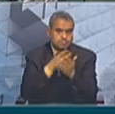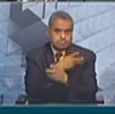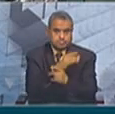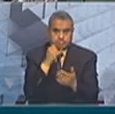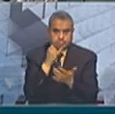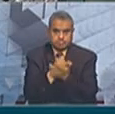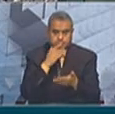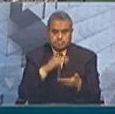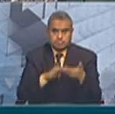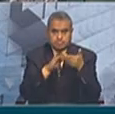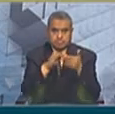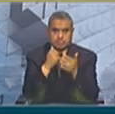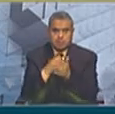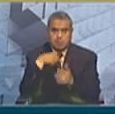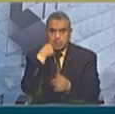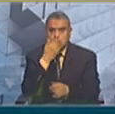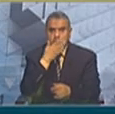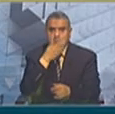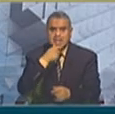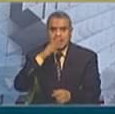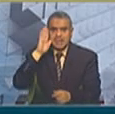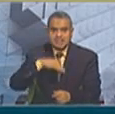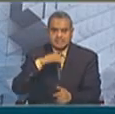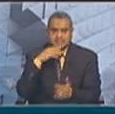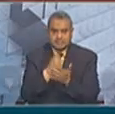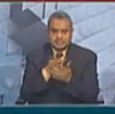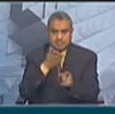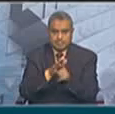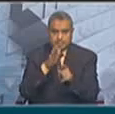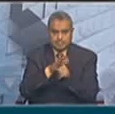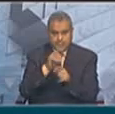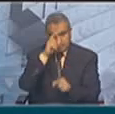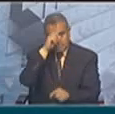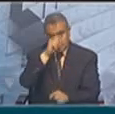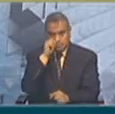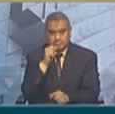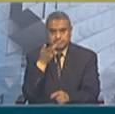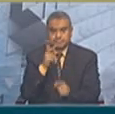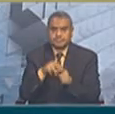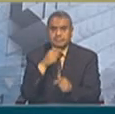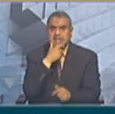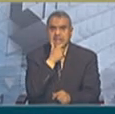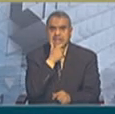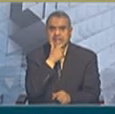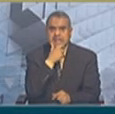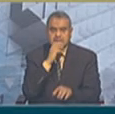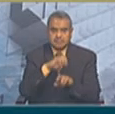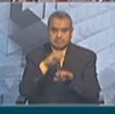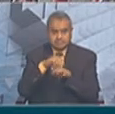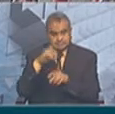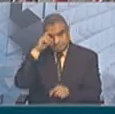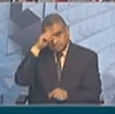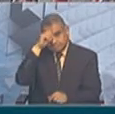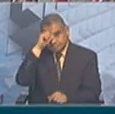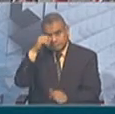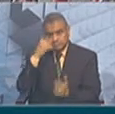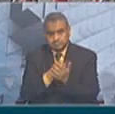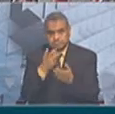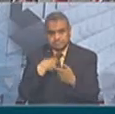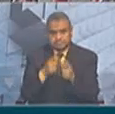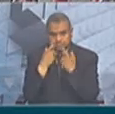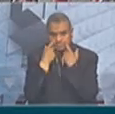واسعة من ويلز لإغلاق محلي كامل. أضيفت لندن إلى قائمة المناطق الخاضعة